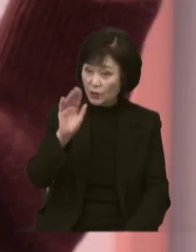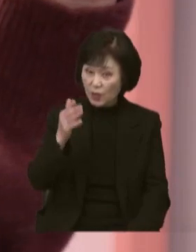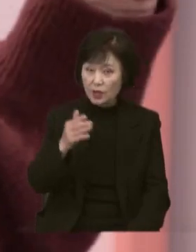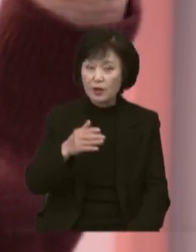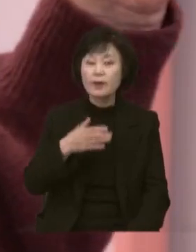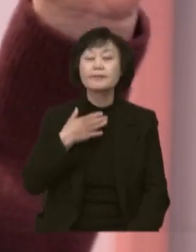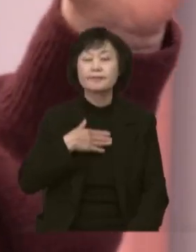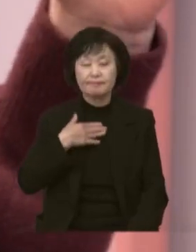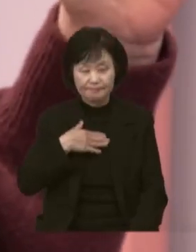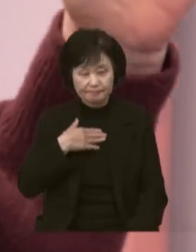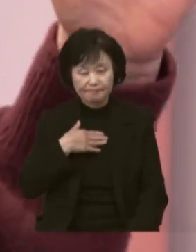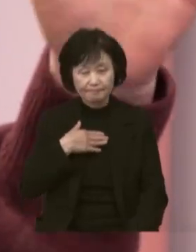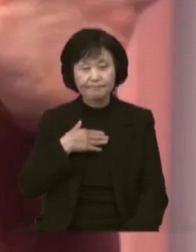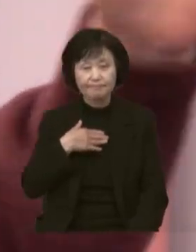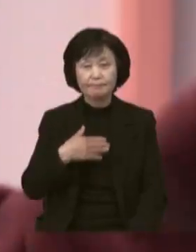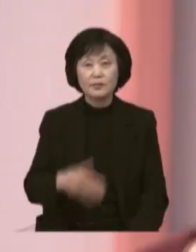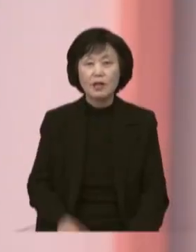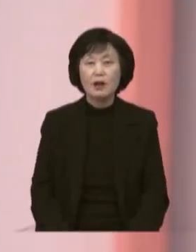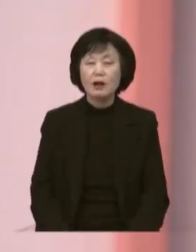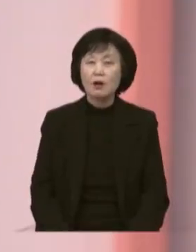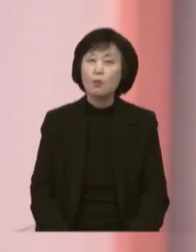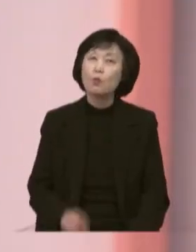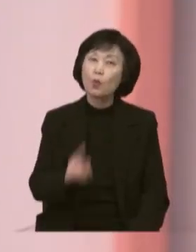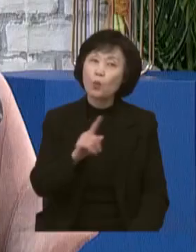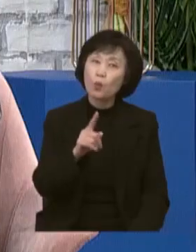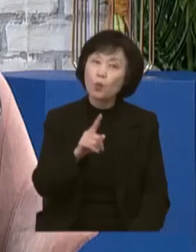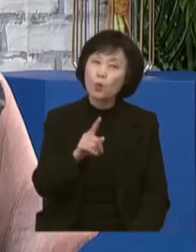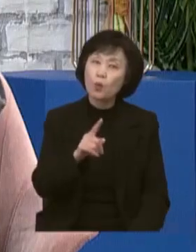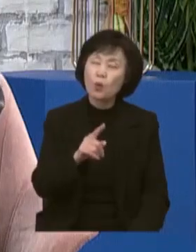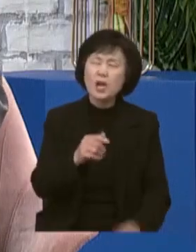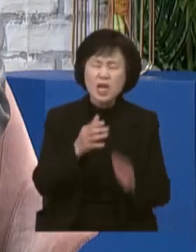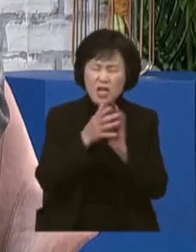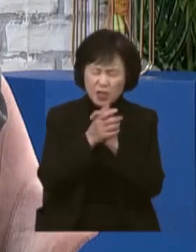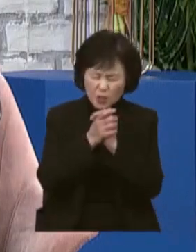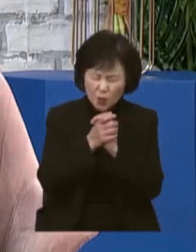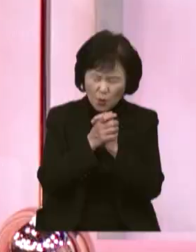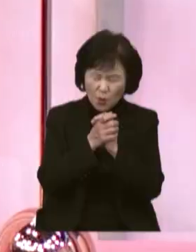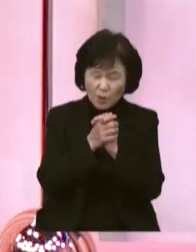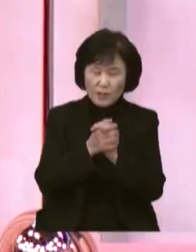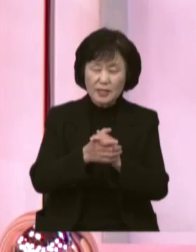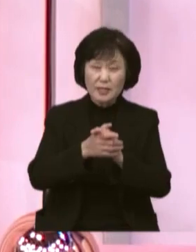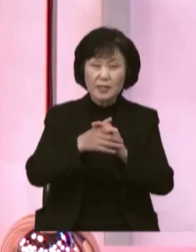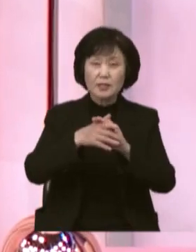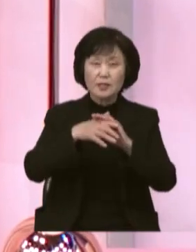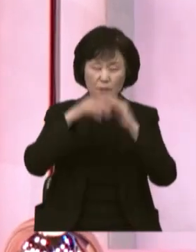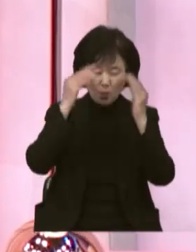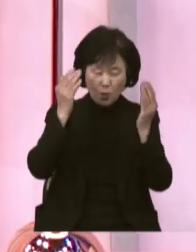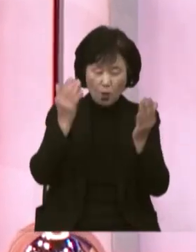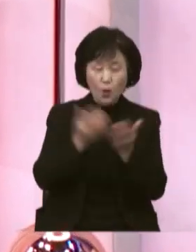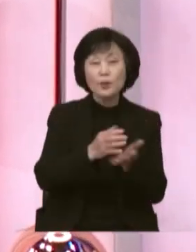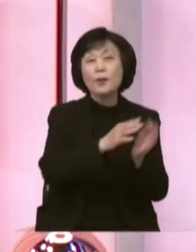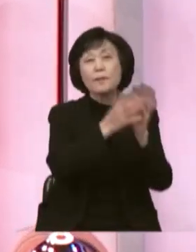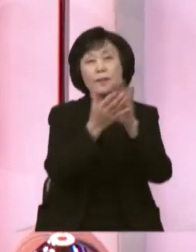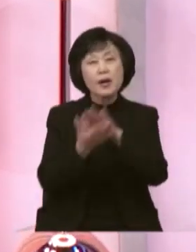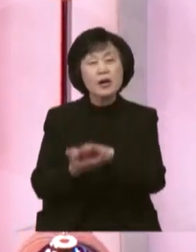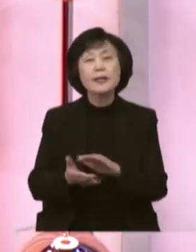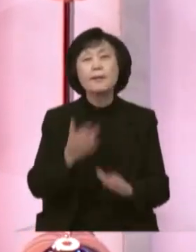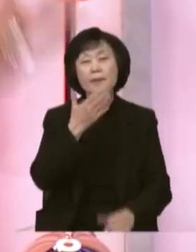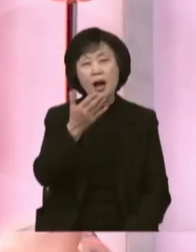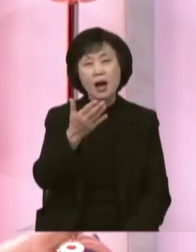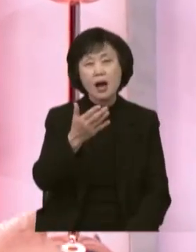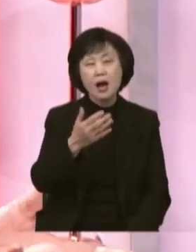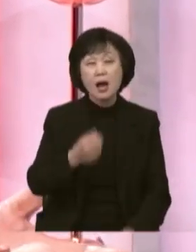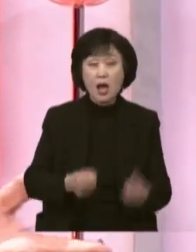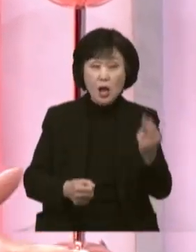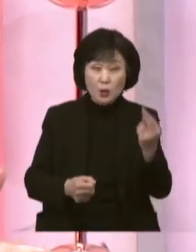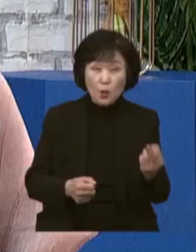얼마나 그 긴 시간 동안 우리 가족을 위해서 기도를 했겠어. 그렇지. 그 동생이 그 말 한마디 탁 해. 엄마가 탁